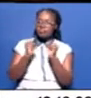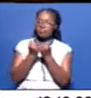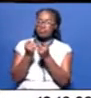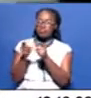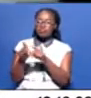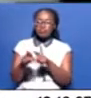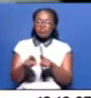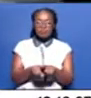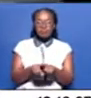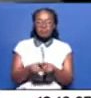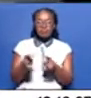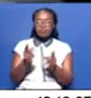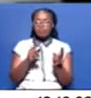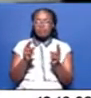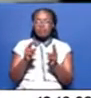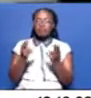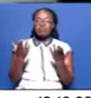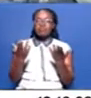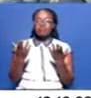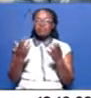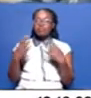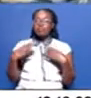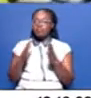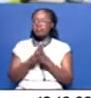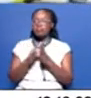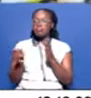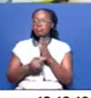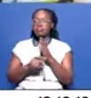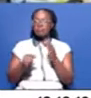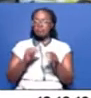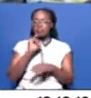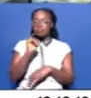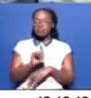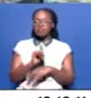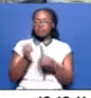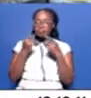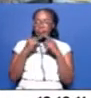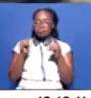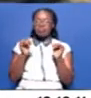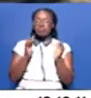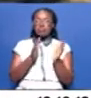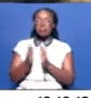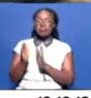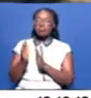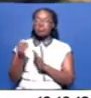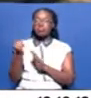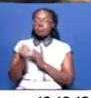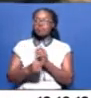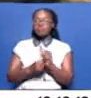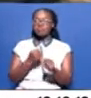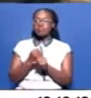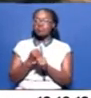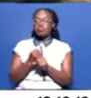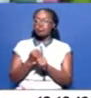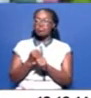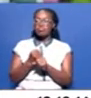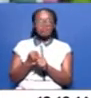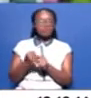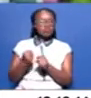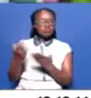wasio walemavu. Mwezi Januari mwaka huu, China ilitangaza mpango mpya wa miaka mitano wa kukabiliana na